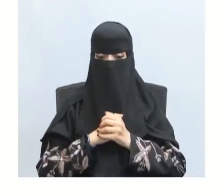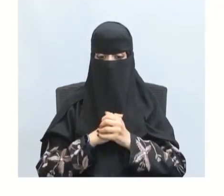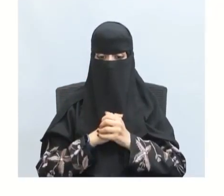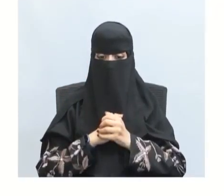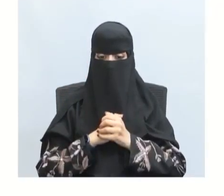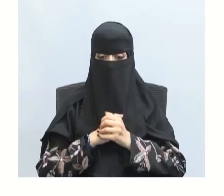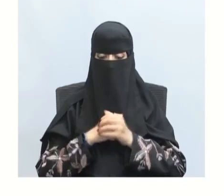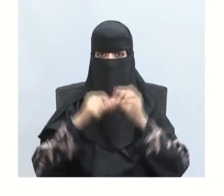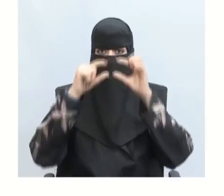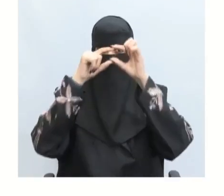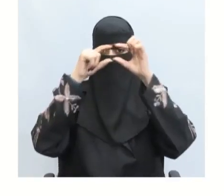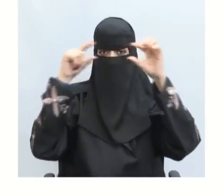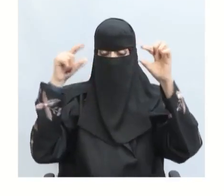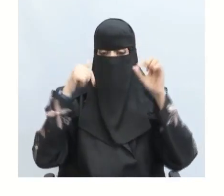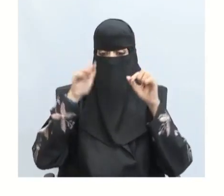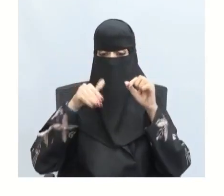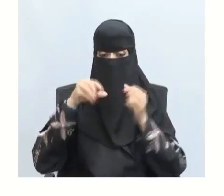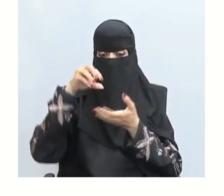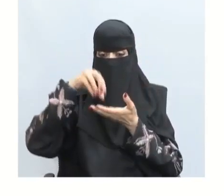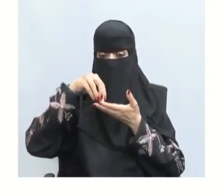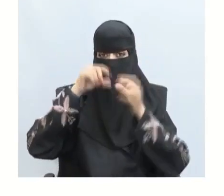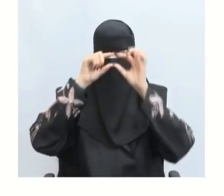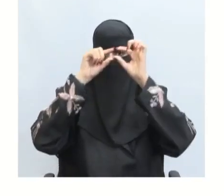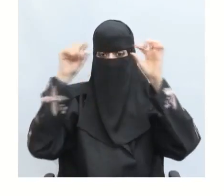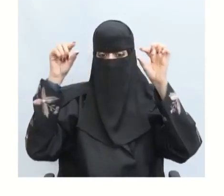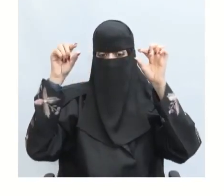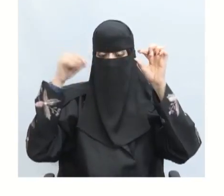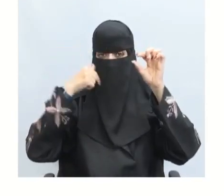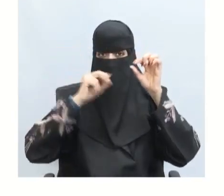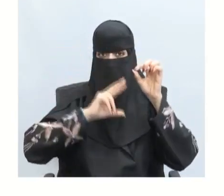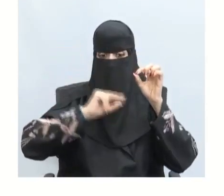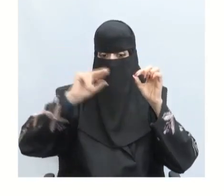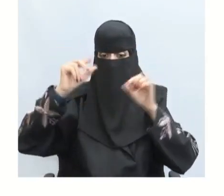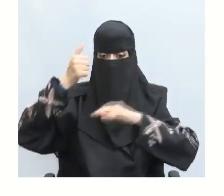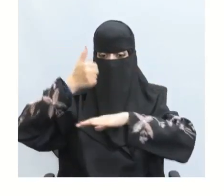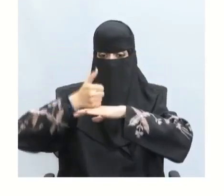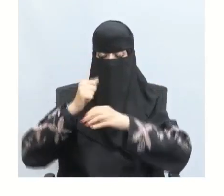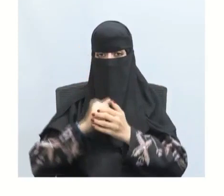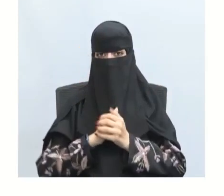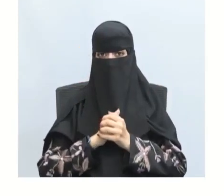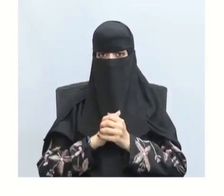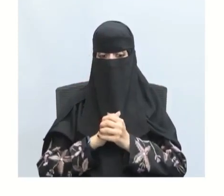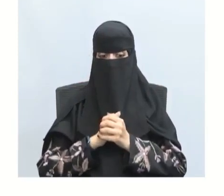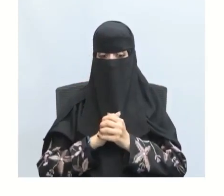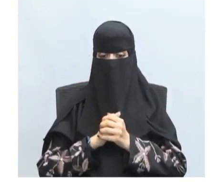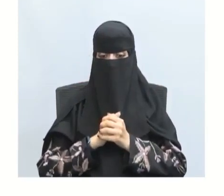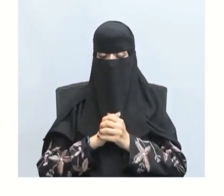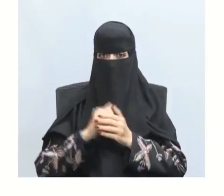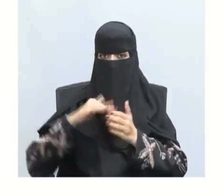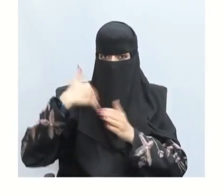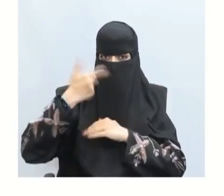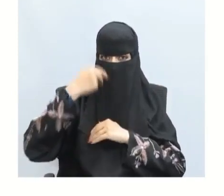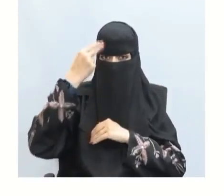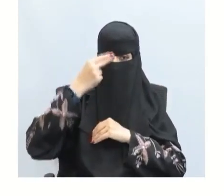المناطق اولا لدينا منطقه شري التتابع الرئيسي لو